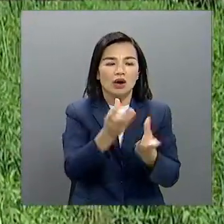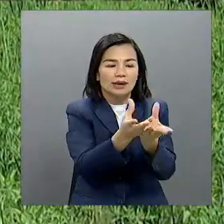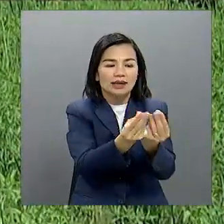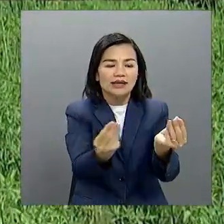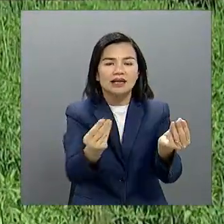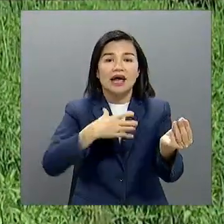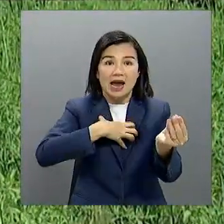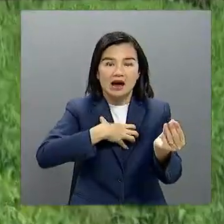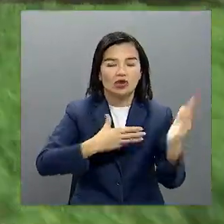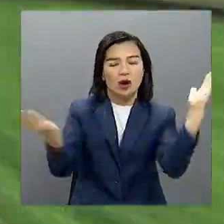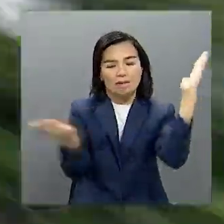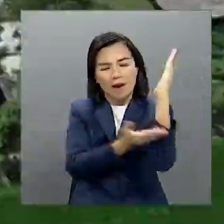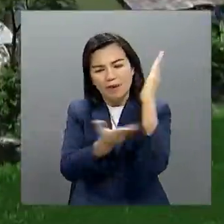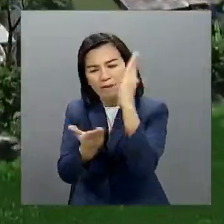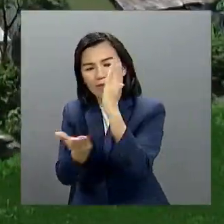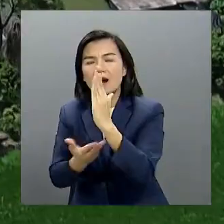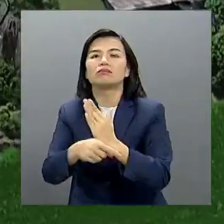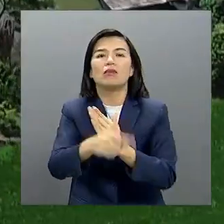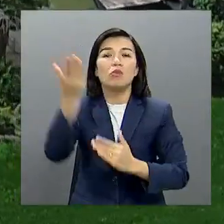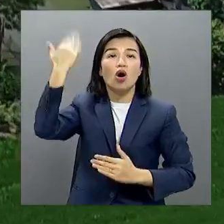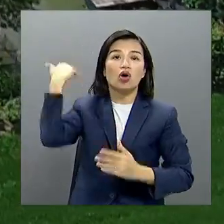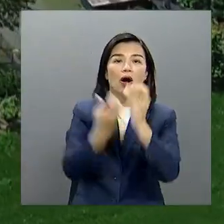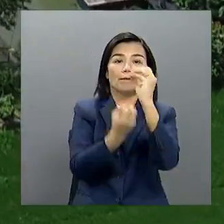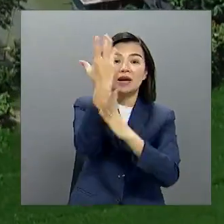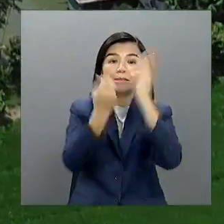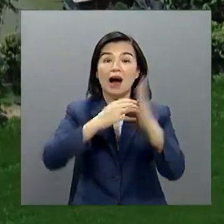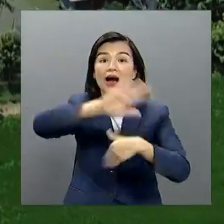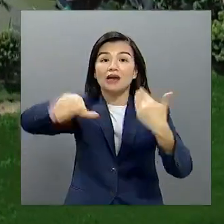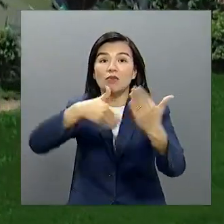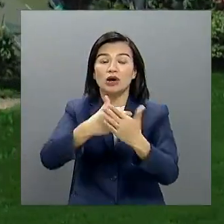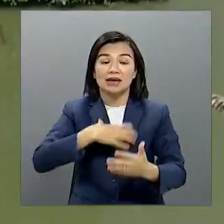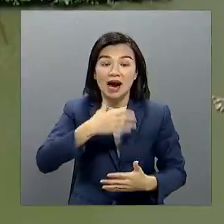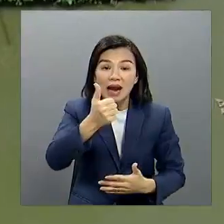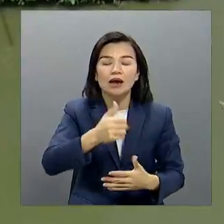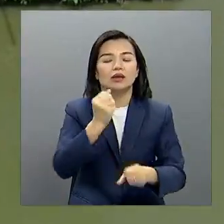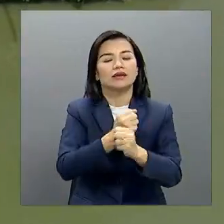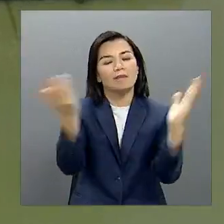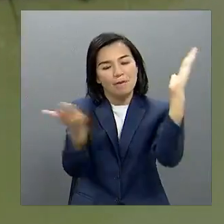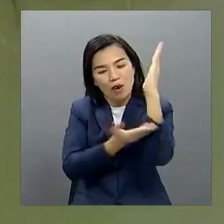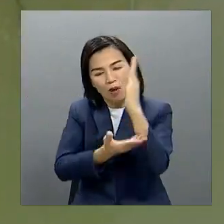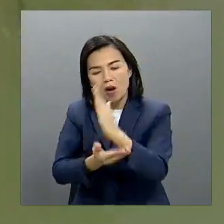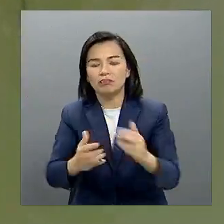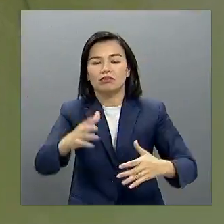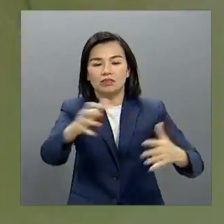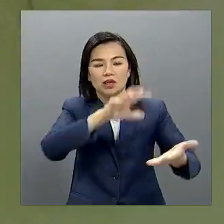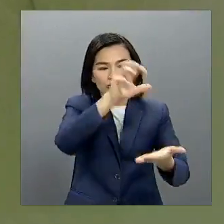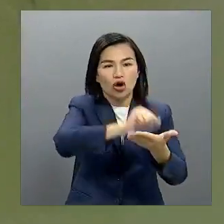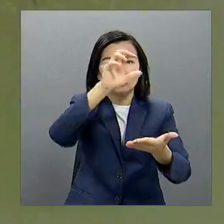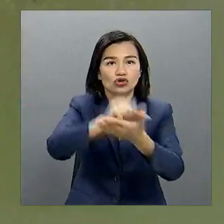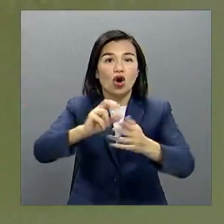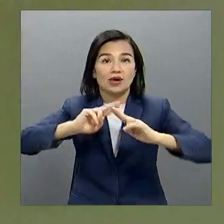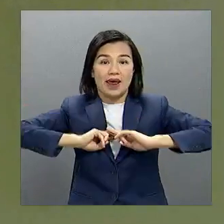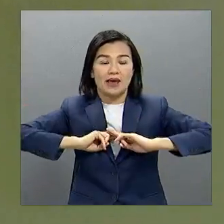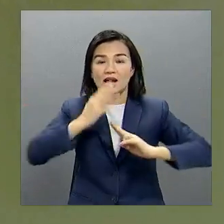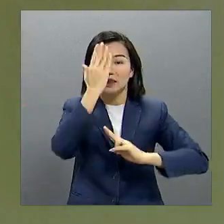าสมัยเป็นป่าหมดเลยอะไรอย่างนี้แล้วก็ชาวมอญเราจะอาศัยอยู่ตามลุ่มน้ำเจ้าพระยาเพราะเราต้องอาศัยเ